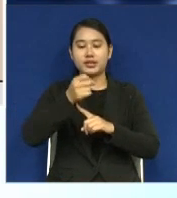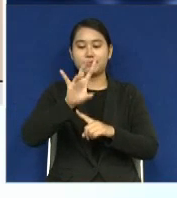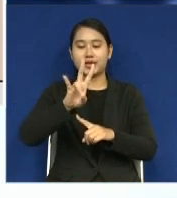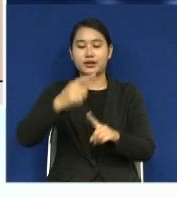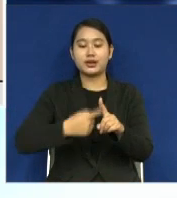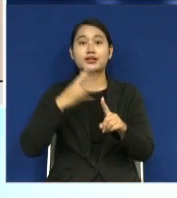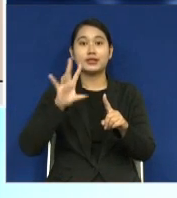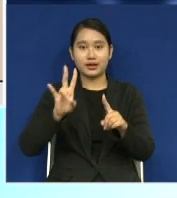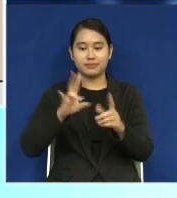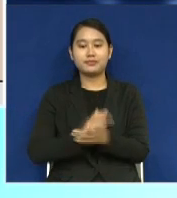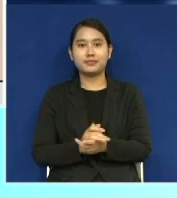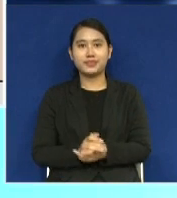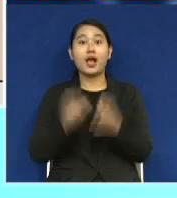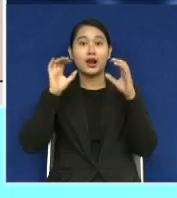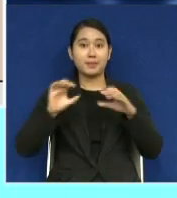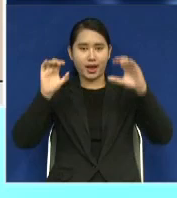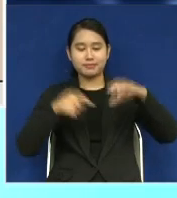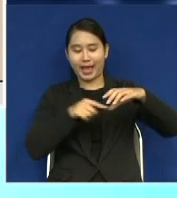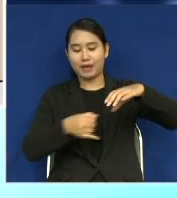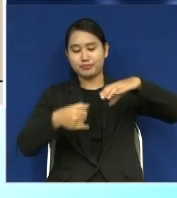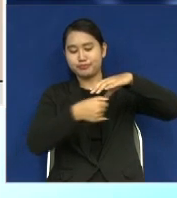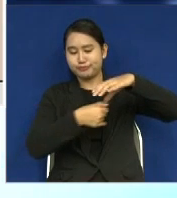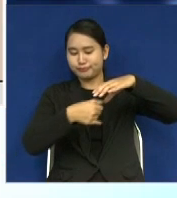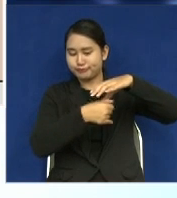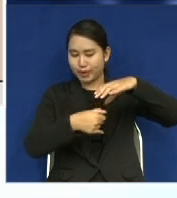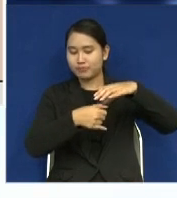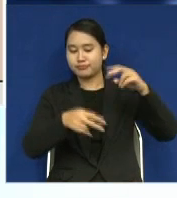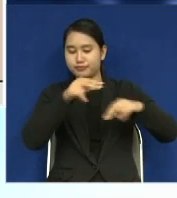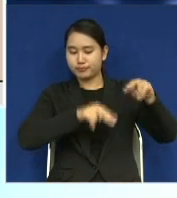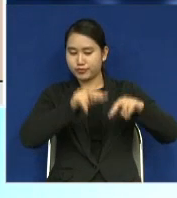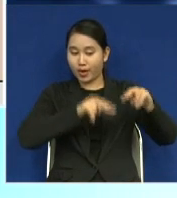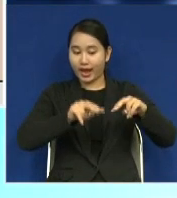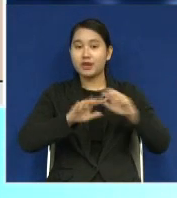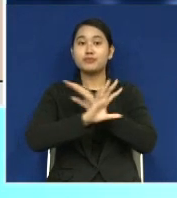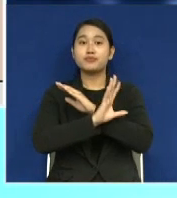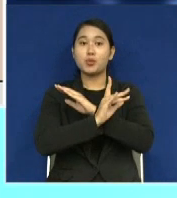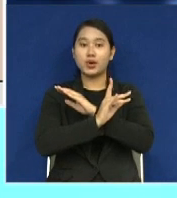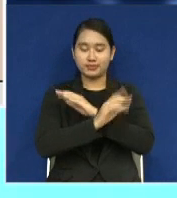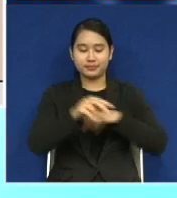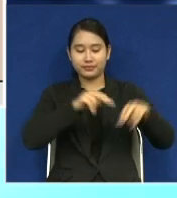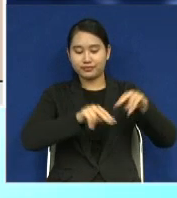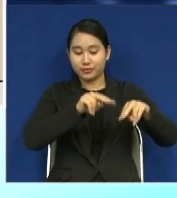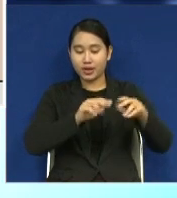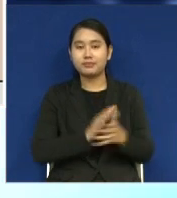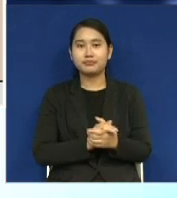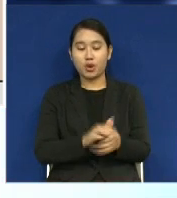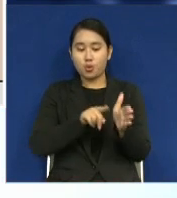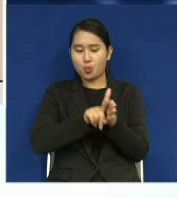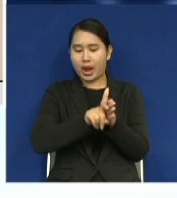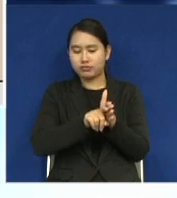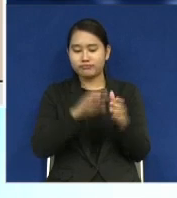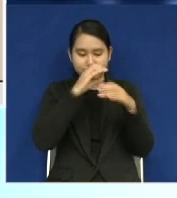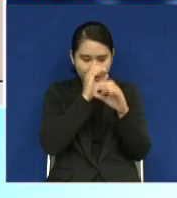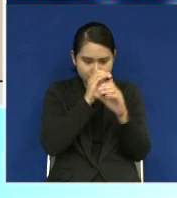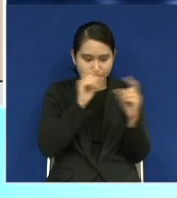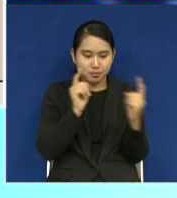าคมค่ะและได้เข้าพักในสถานที่เฝ้าระวังที่รัฐจัดให้ในจังหวัดชลบุรีพบเชื้อจากการตรวจครั้ง